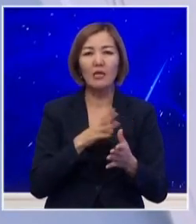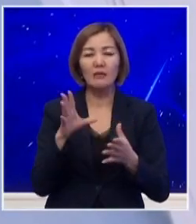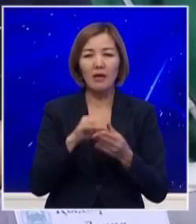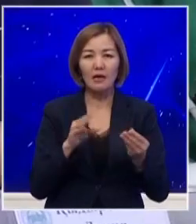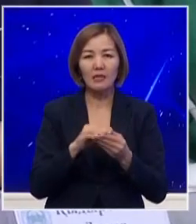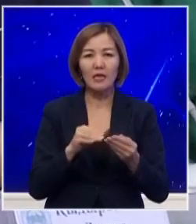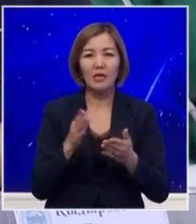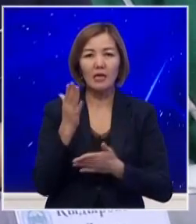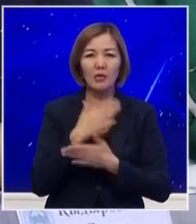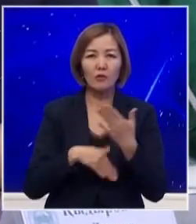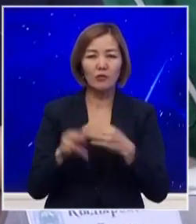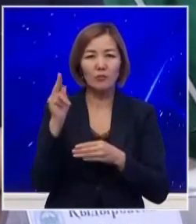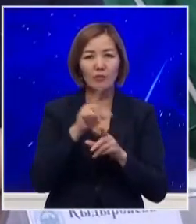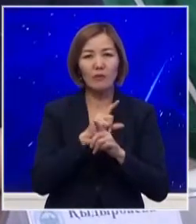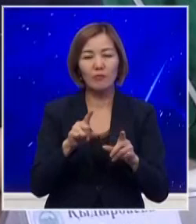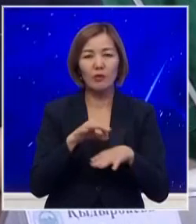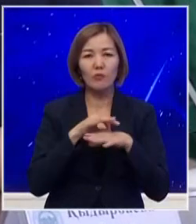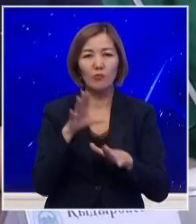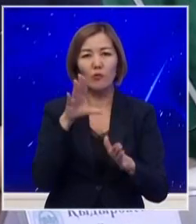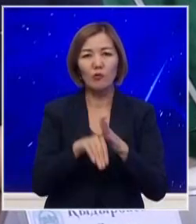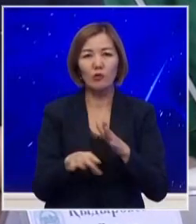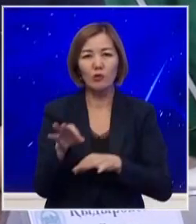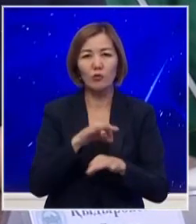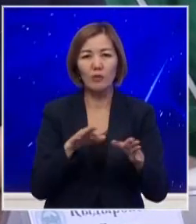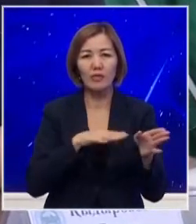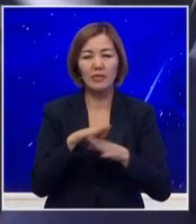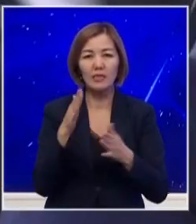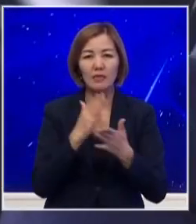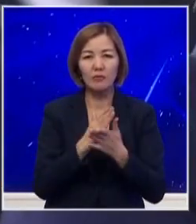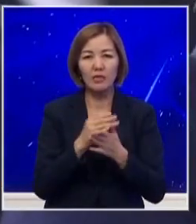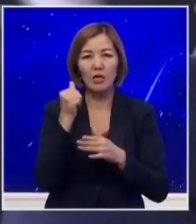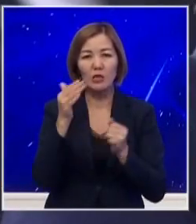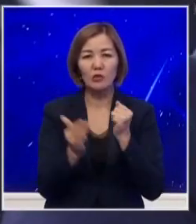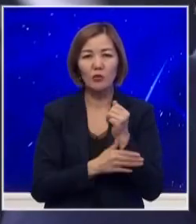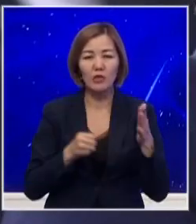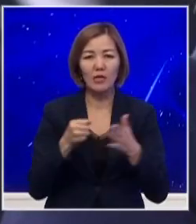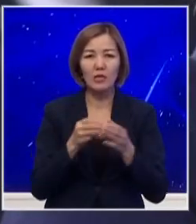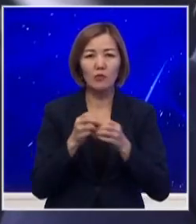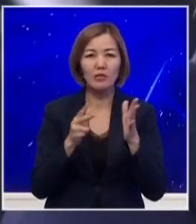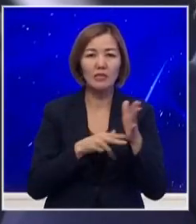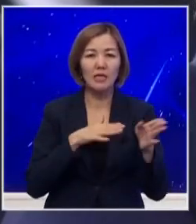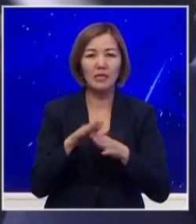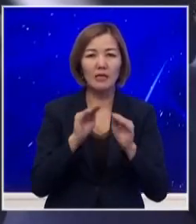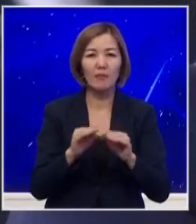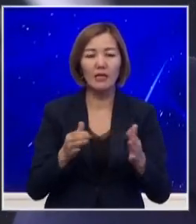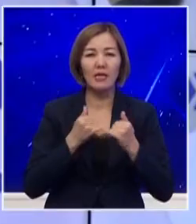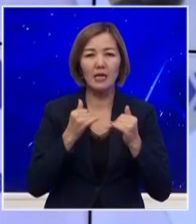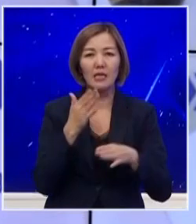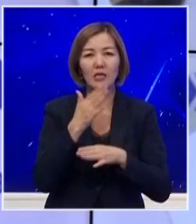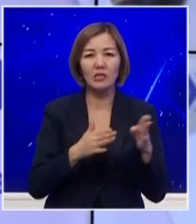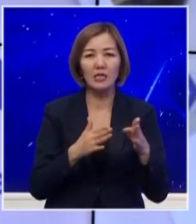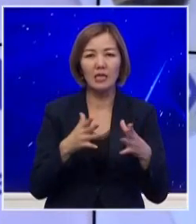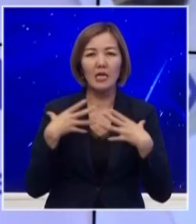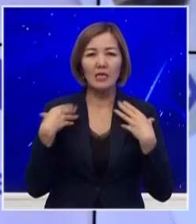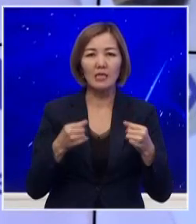бөлек облыста инклюзивті білім беруді енгізу бойынша жобалар іске асырылып жатыр. Жыл соңына дейін 18 жасқа дейінгі балаларға